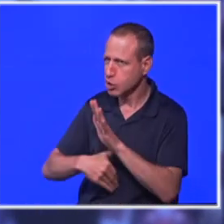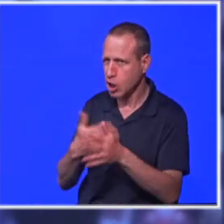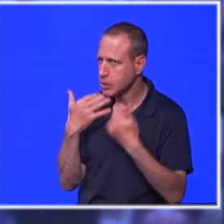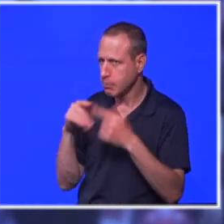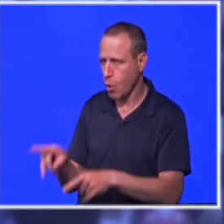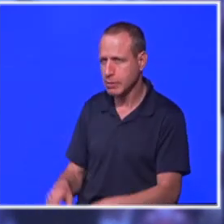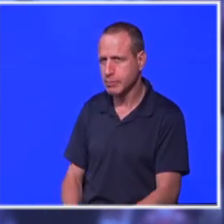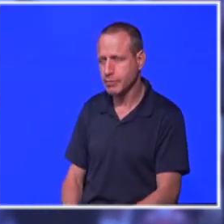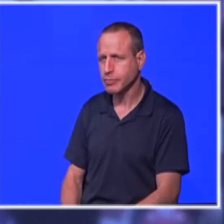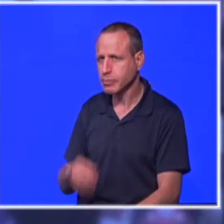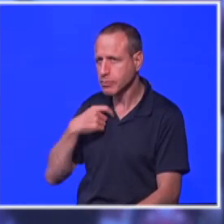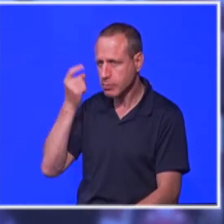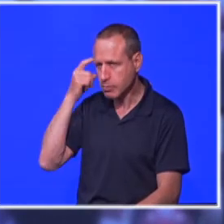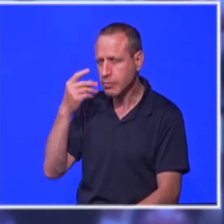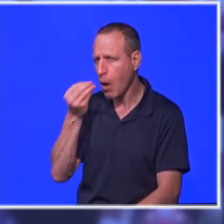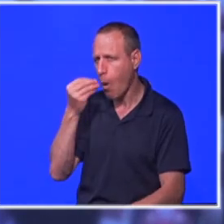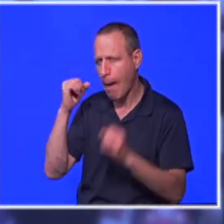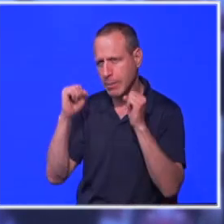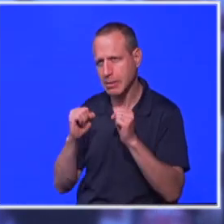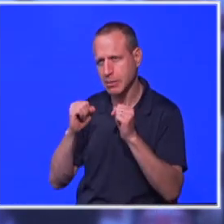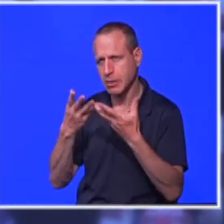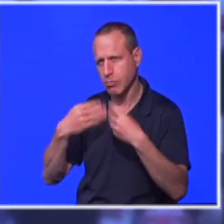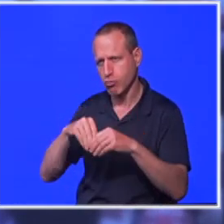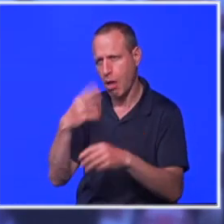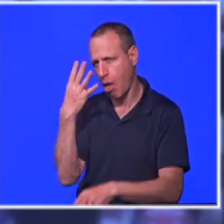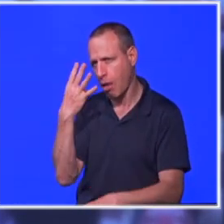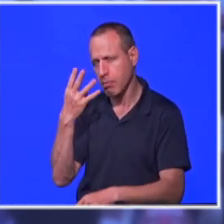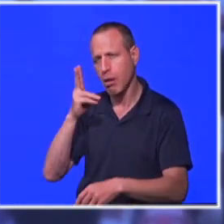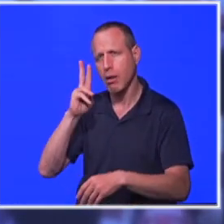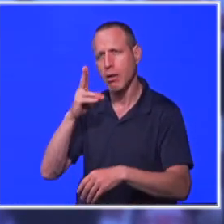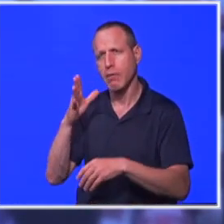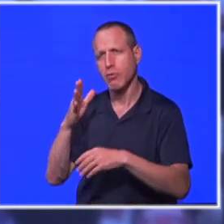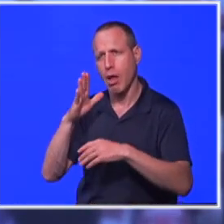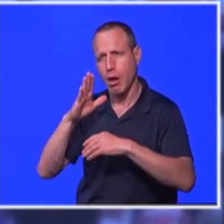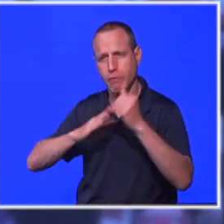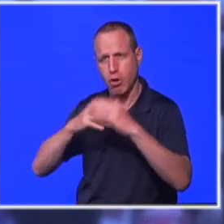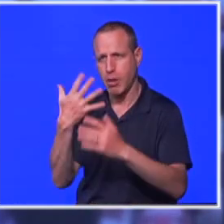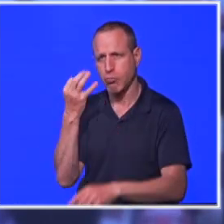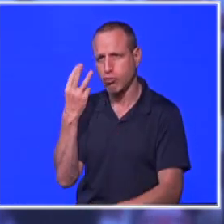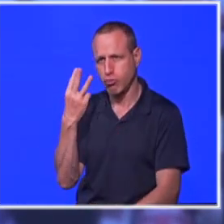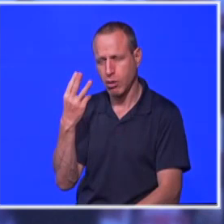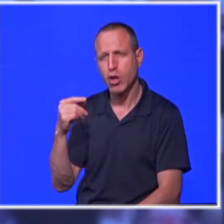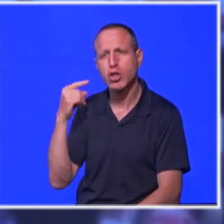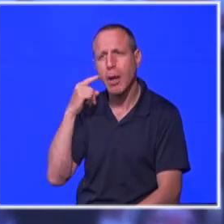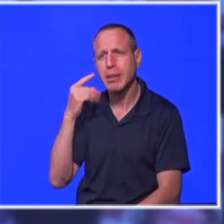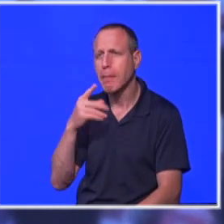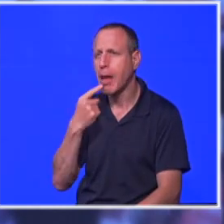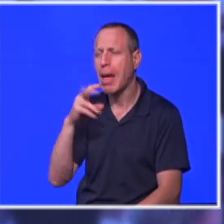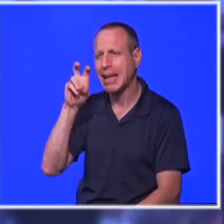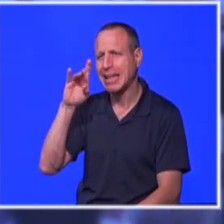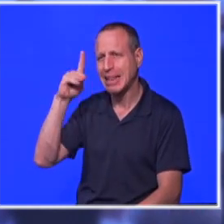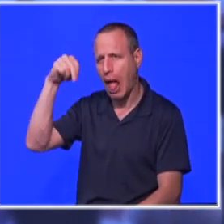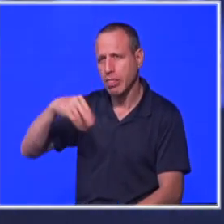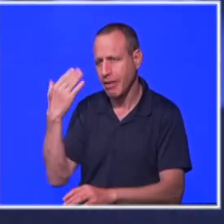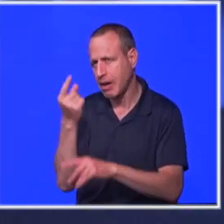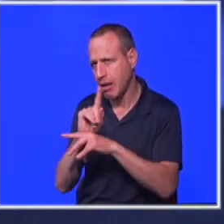הזה. לדעתי, ארוחה בסיסית למשפחה של 4 אפשר להרכיב מ-50 שקלים. שמעת מה אמר לנו עידן לפני רגע,